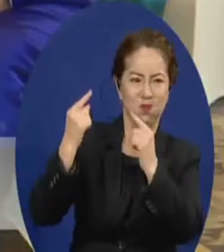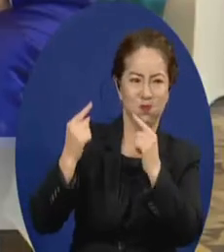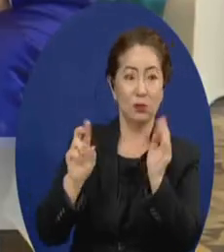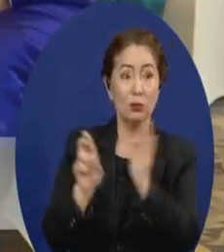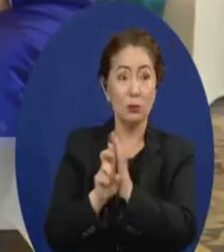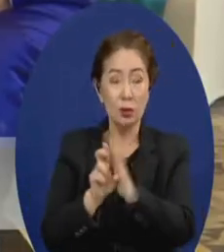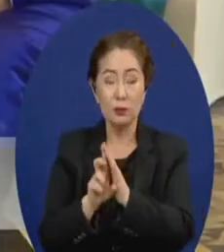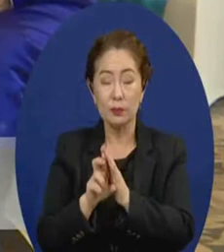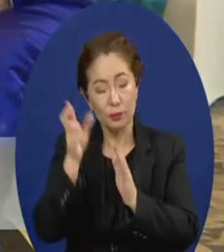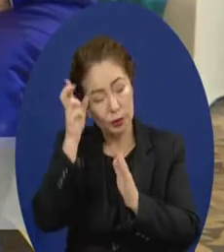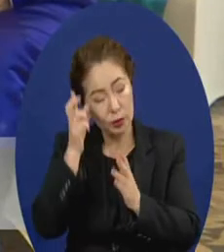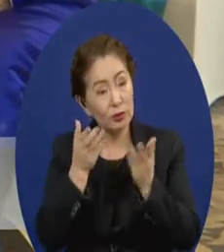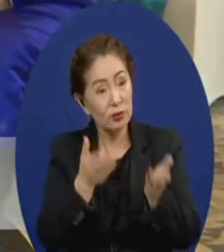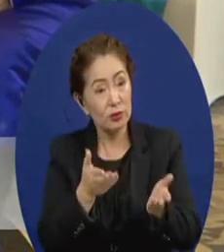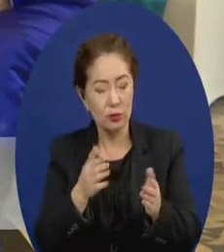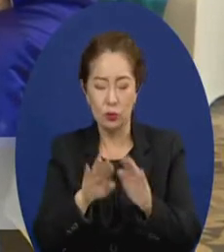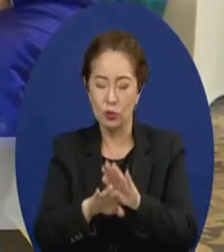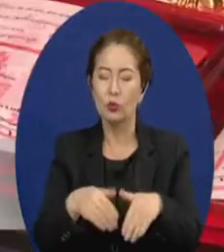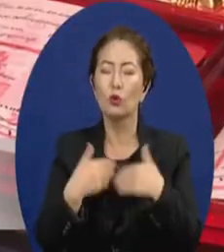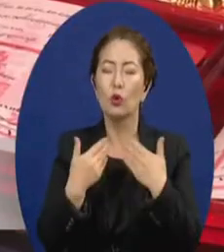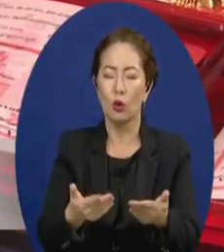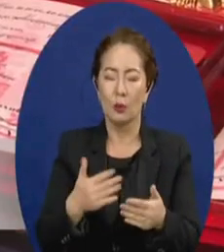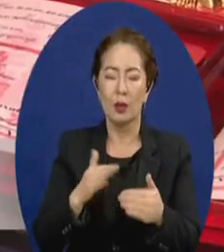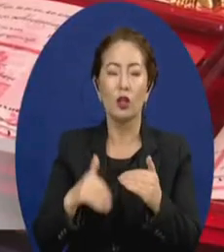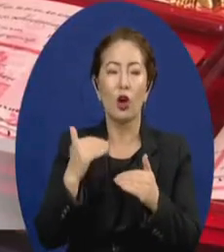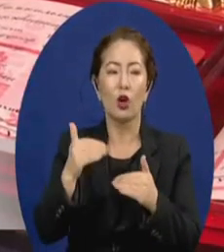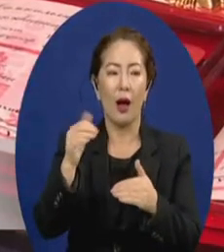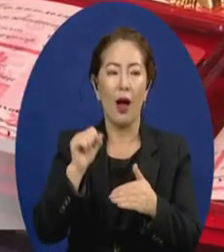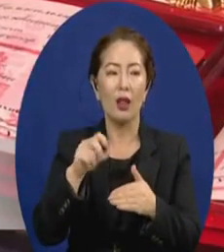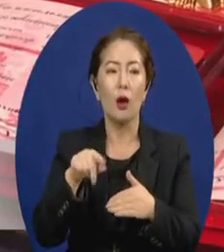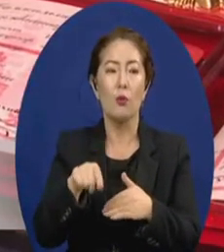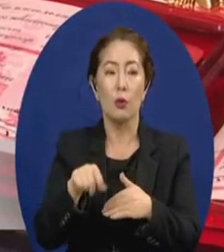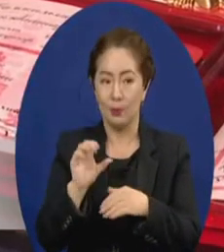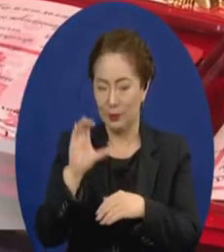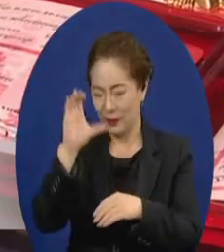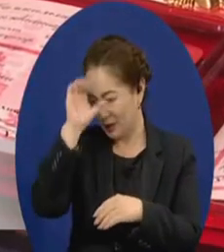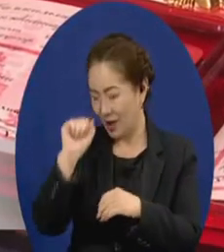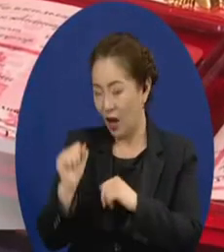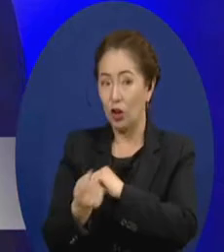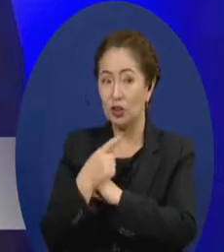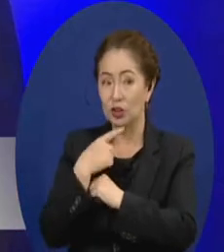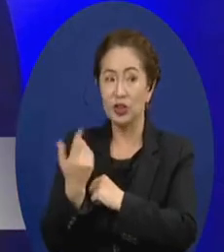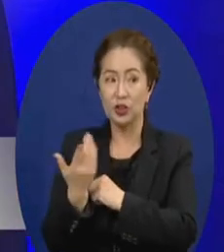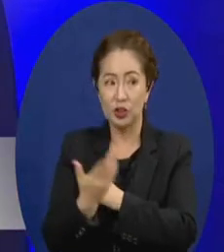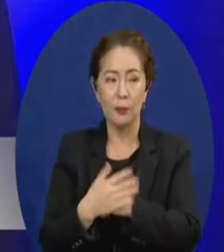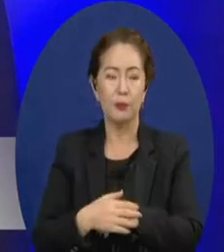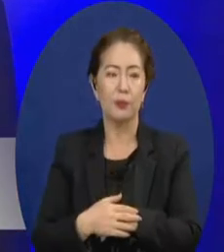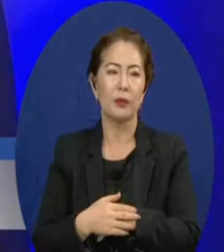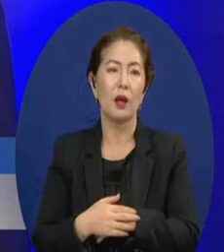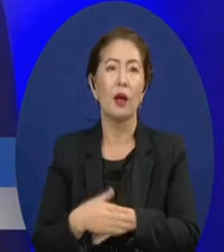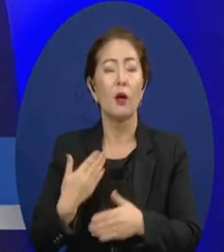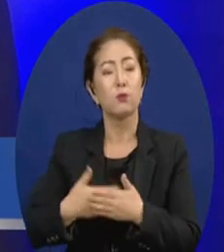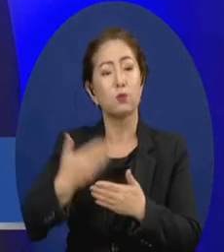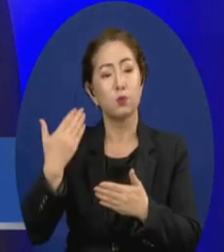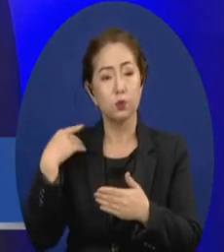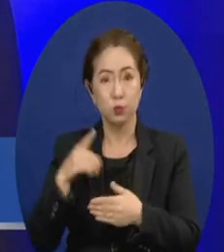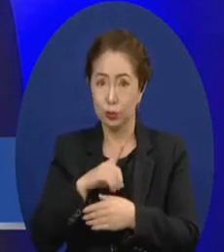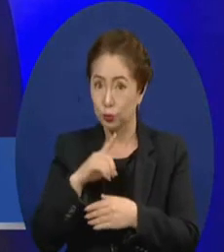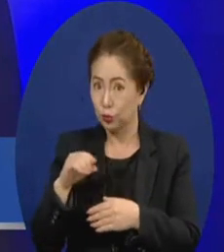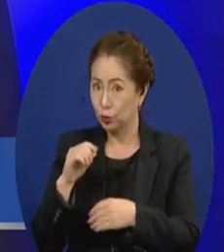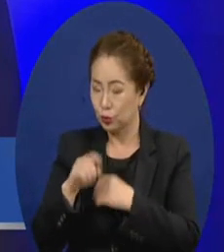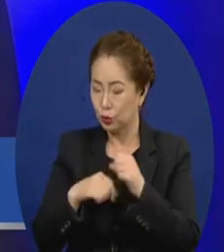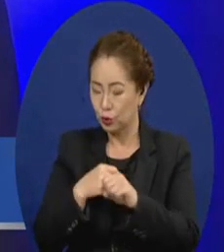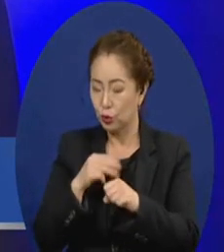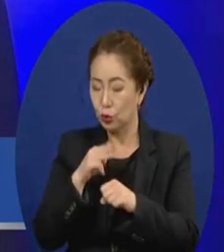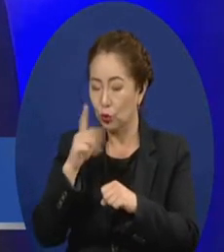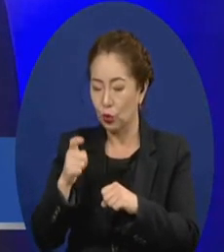боловсролыг хүүхэд багчуудад олгох нь бидний дараагийн алхам гэж салбарын сайд онцоллоо. Өнгөрсөн түүхэнд одоо анхудаа